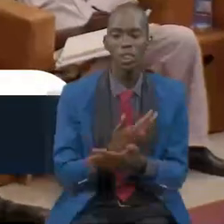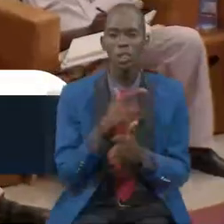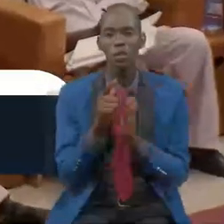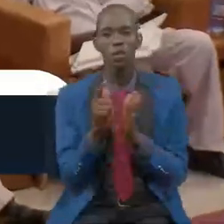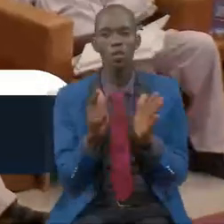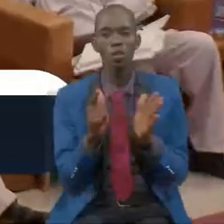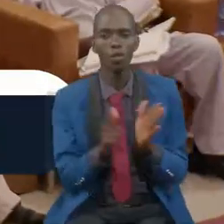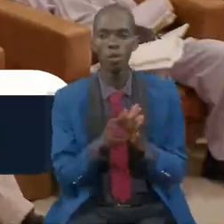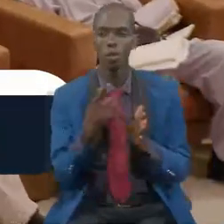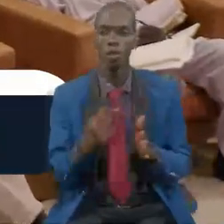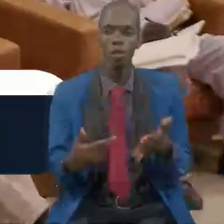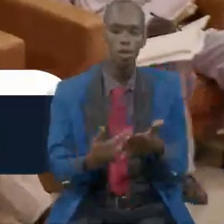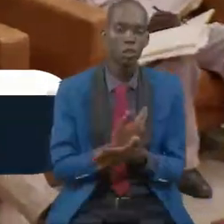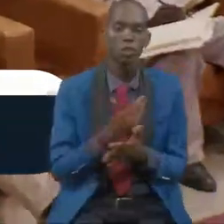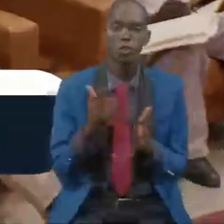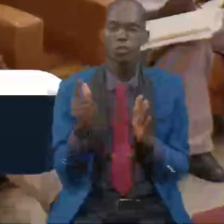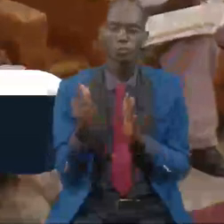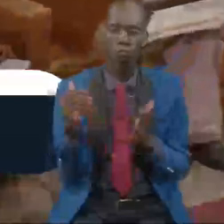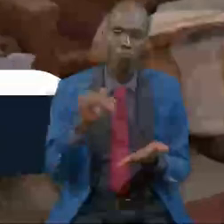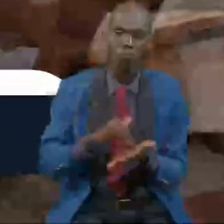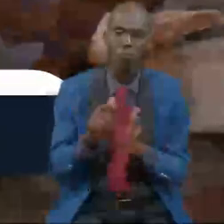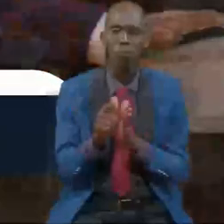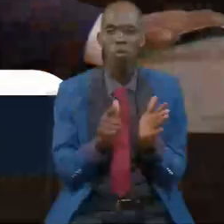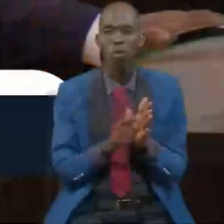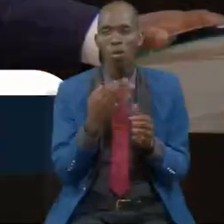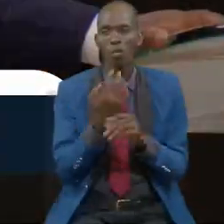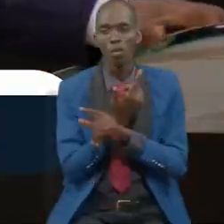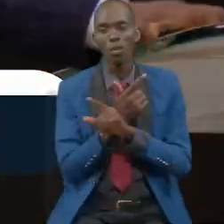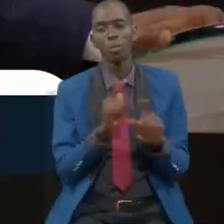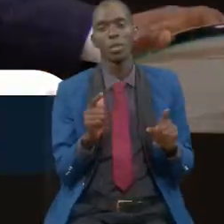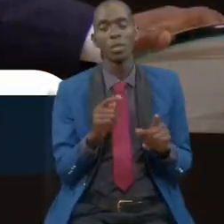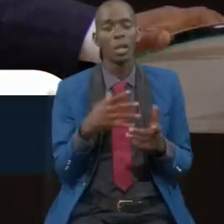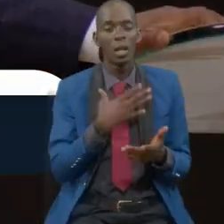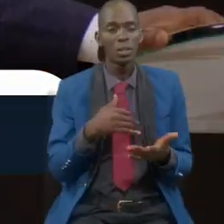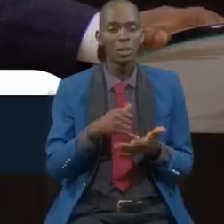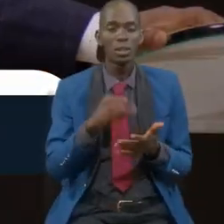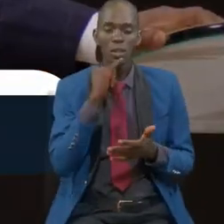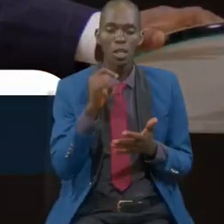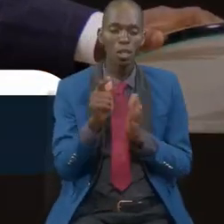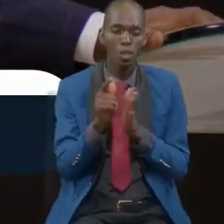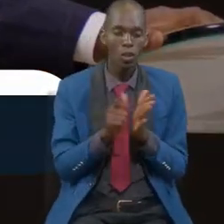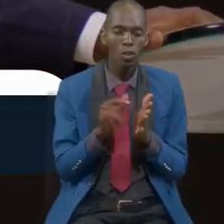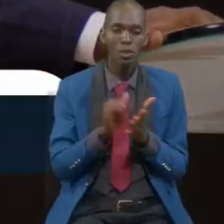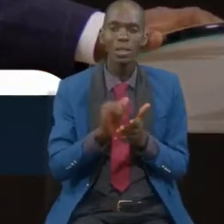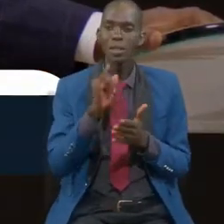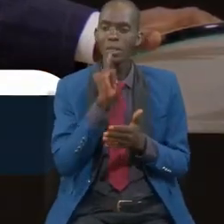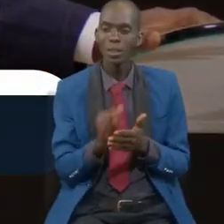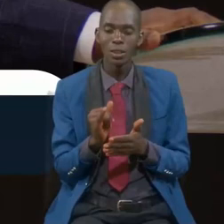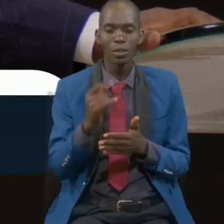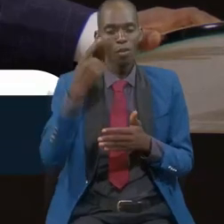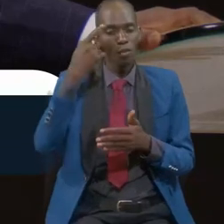loi renouvelée. La loi qui est là maintenant et c'est renouvelé de génération en